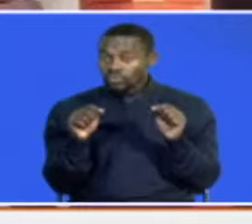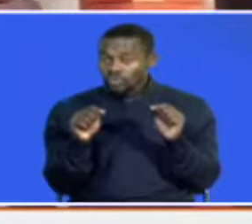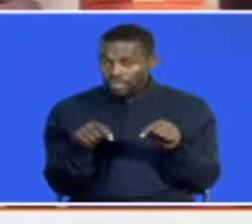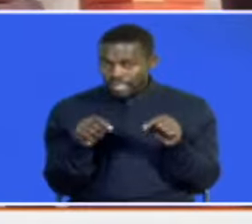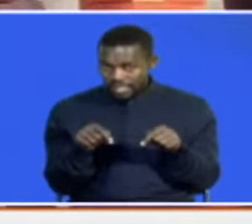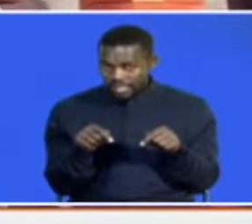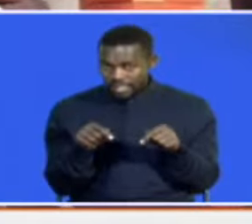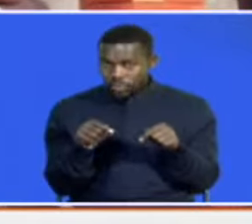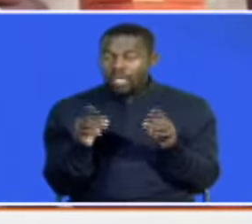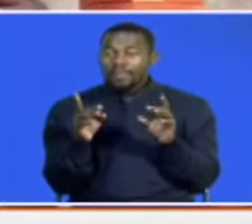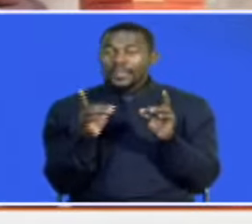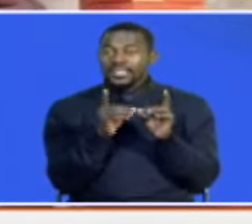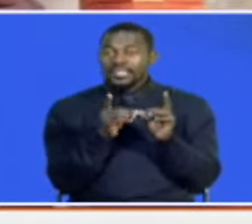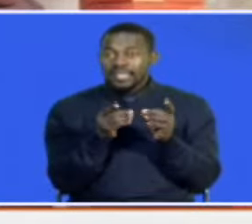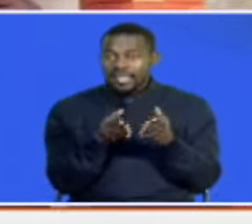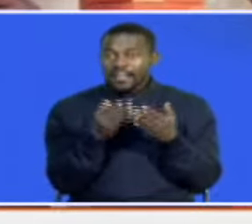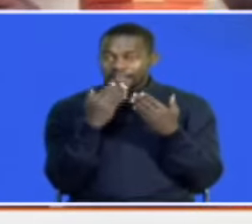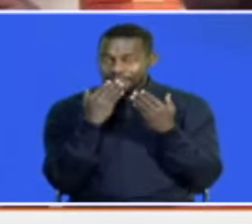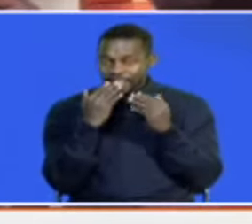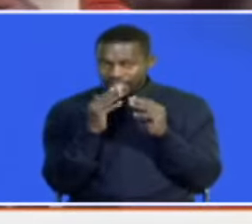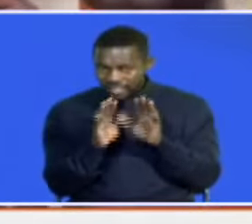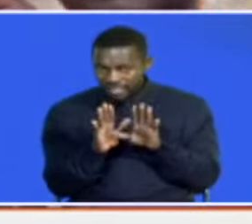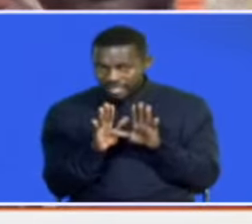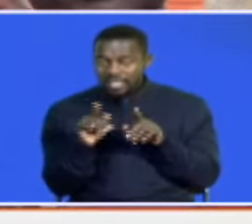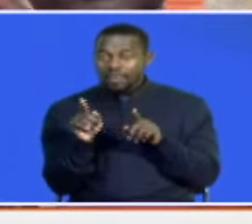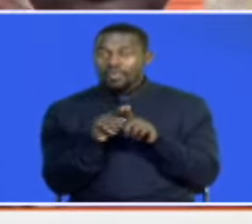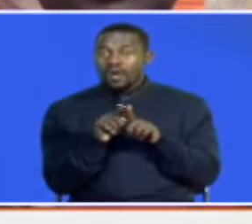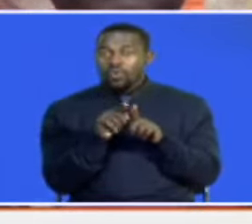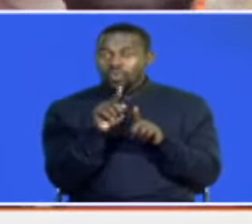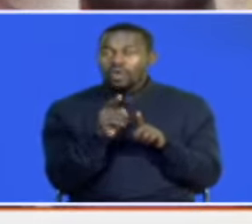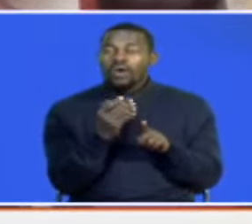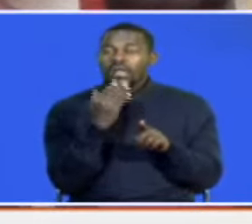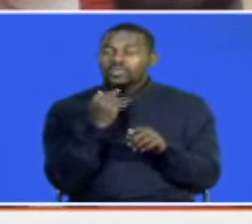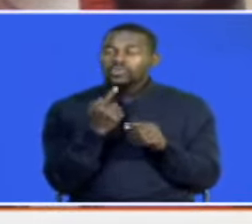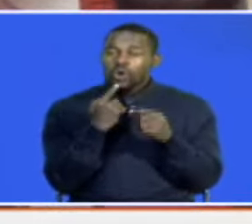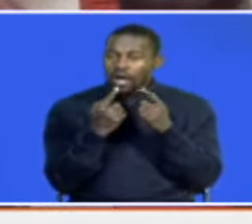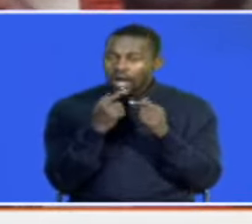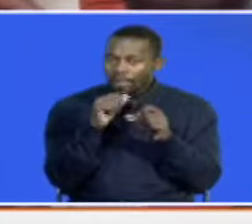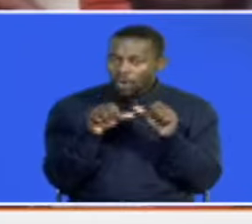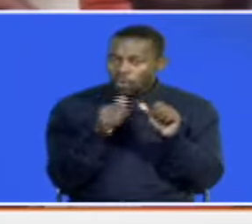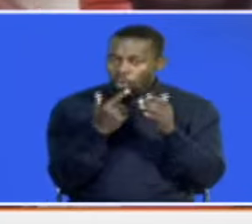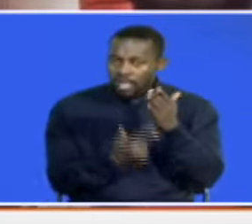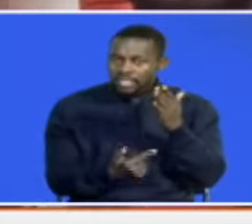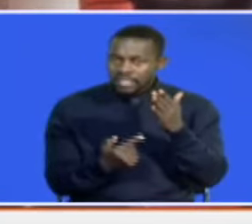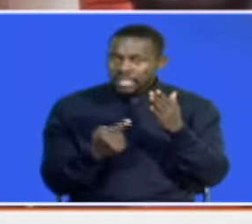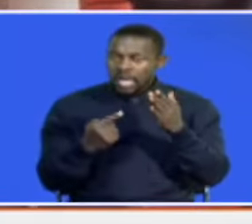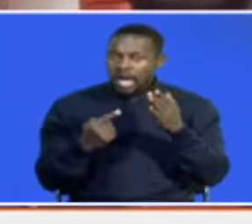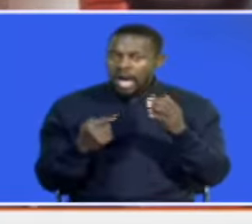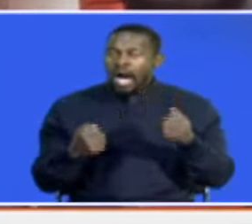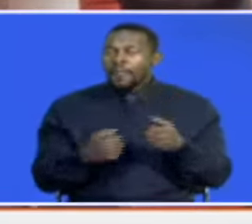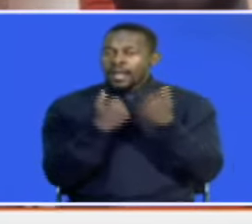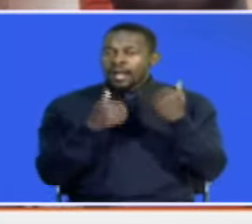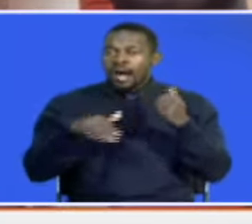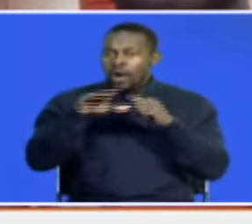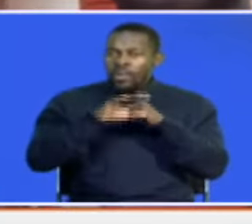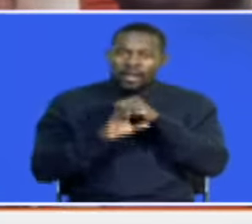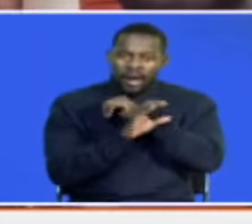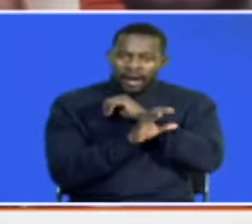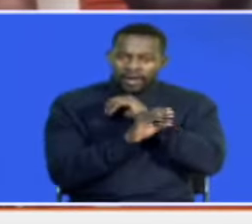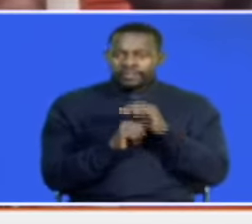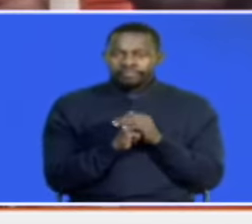kuwa hapa na pia kuchangia kwa mjadala ambayo inaendelea katika taifa hili na nimekuwa katika